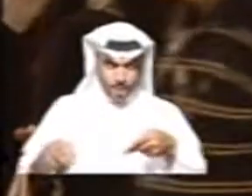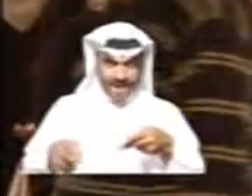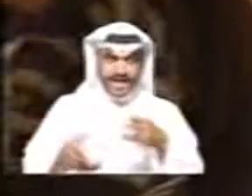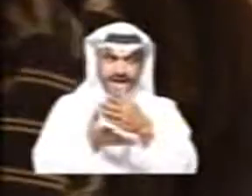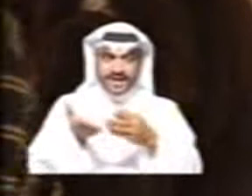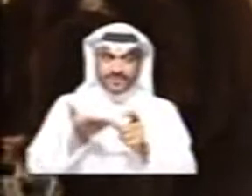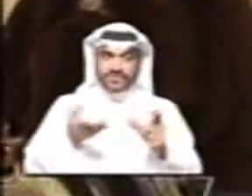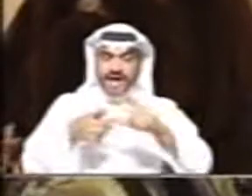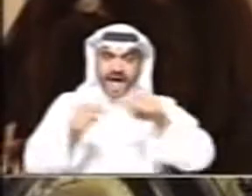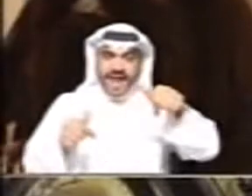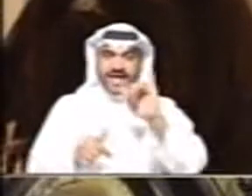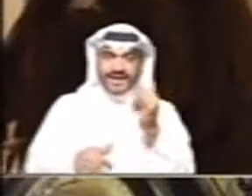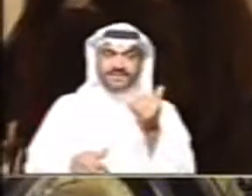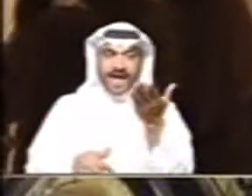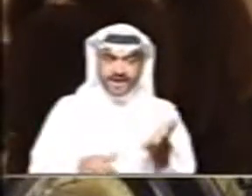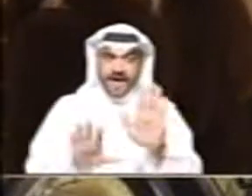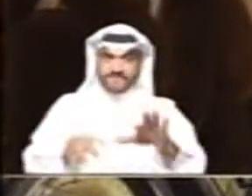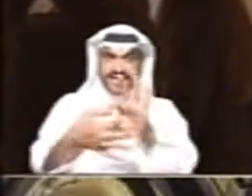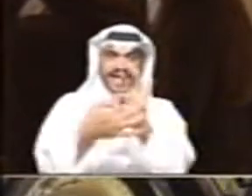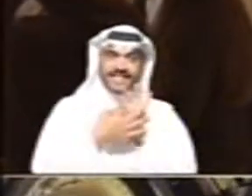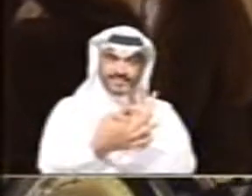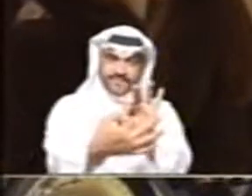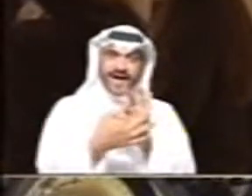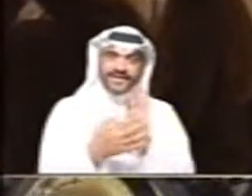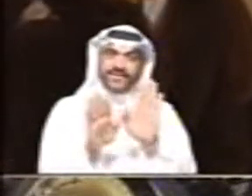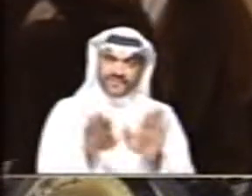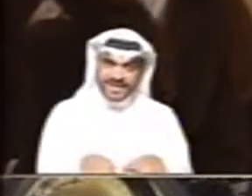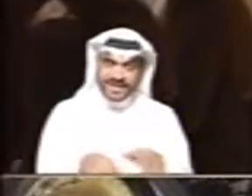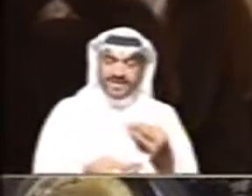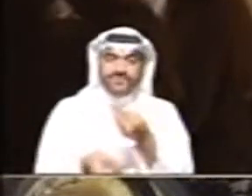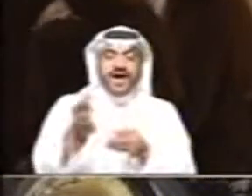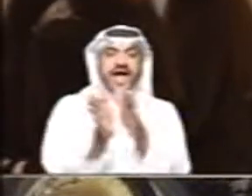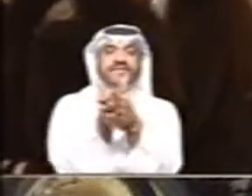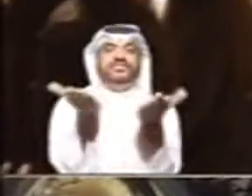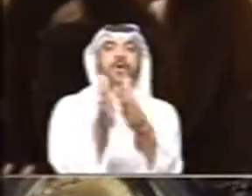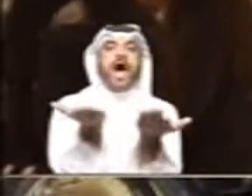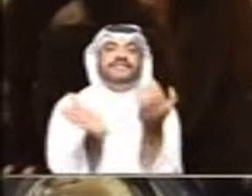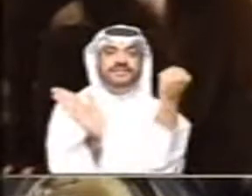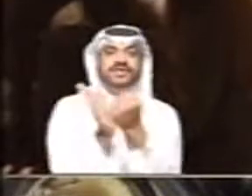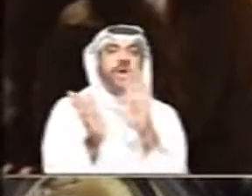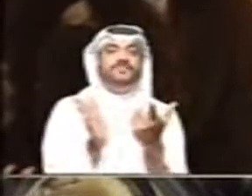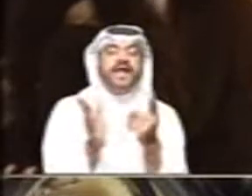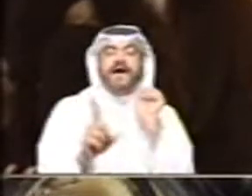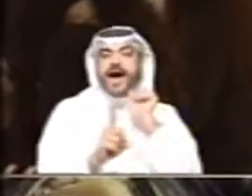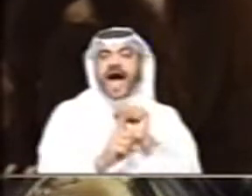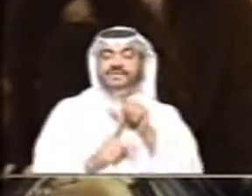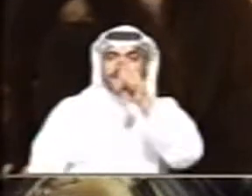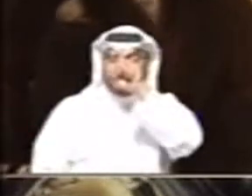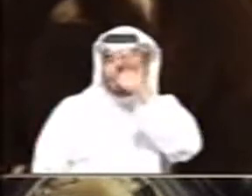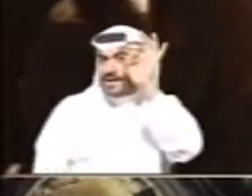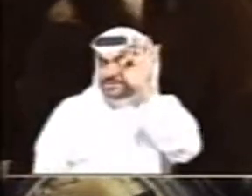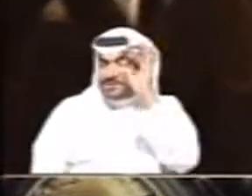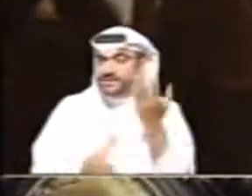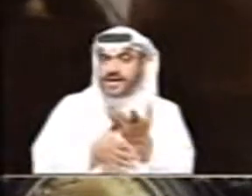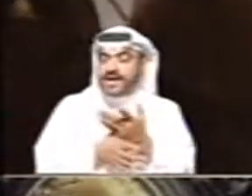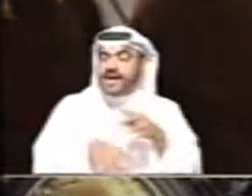من دول مجلس التعاون الخليجي عندنا اتفاقية بشأن جوازات الصقور، والتي تسهل تنقل